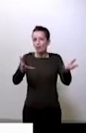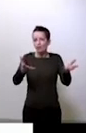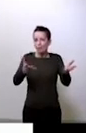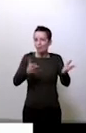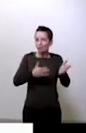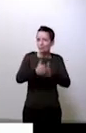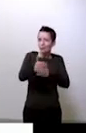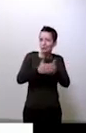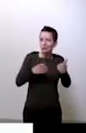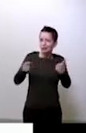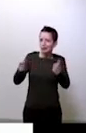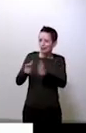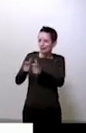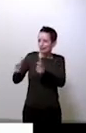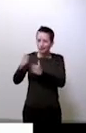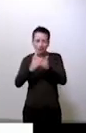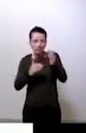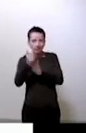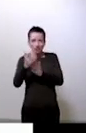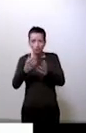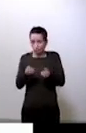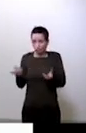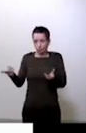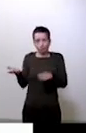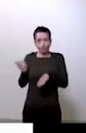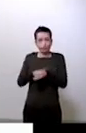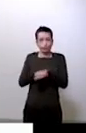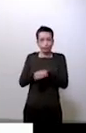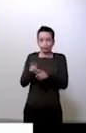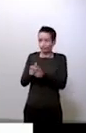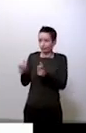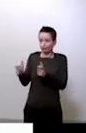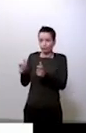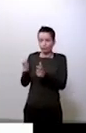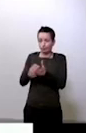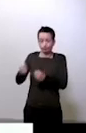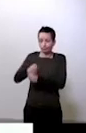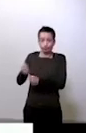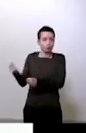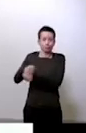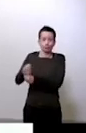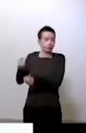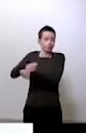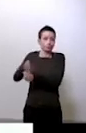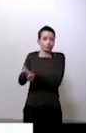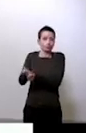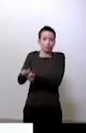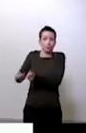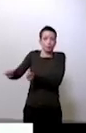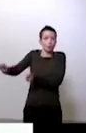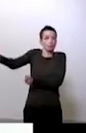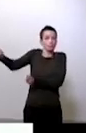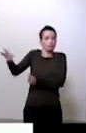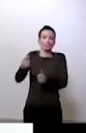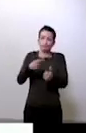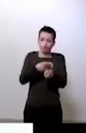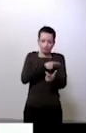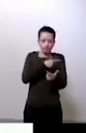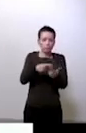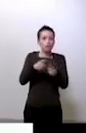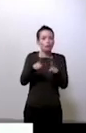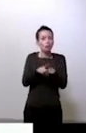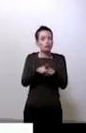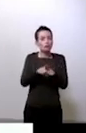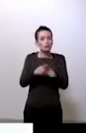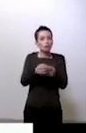de promoteurs qu'on a vu une multiplication de ces derniers et, autre conséquence, une